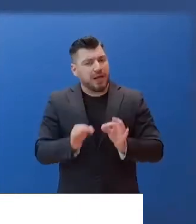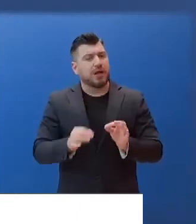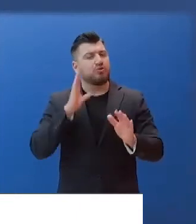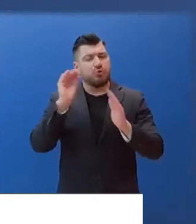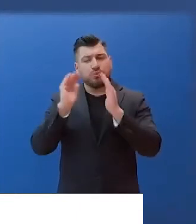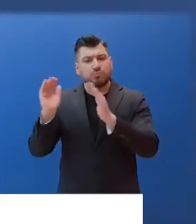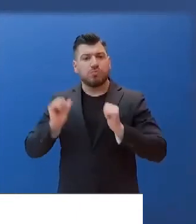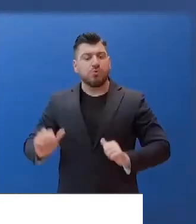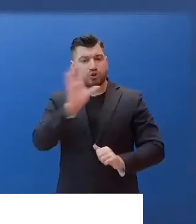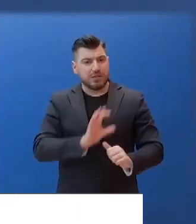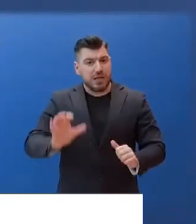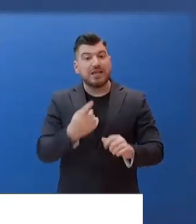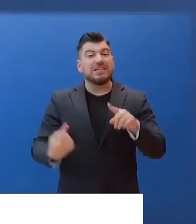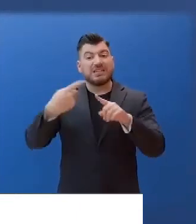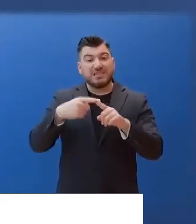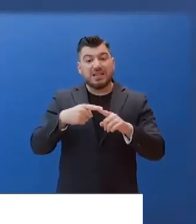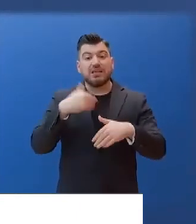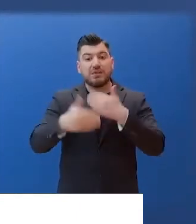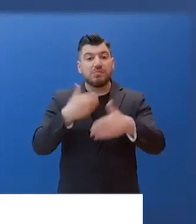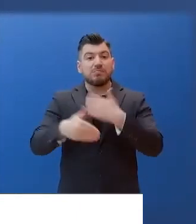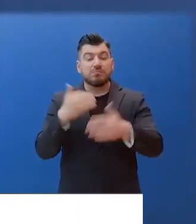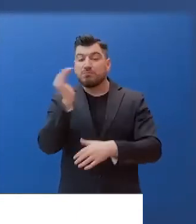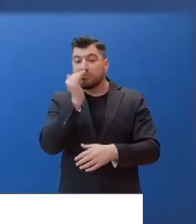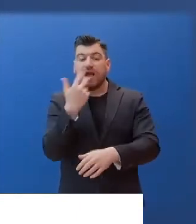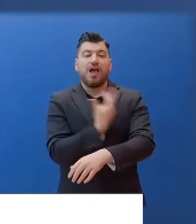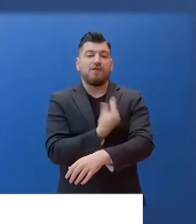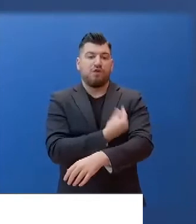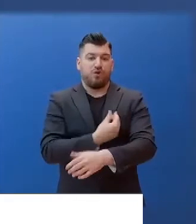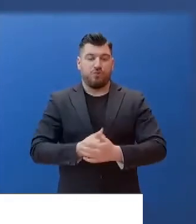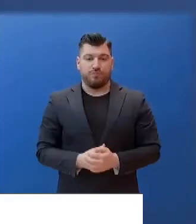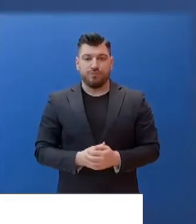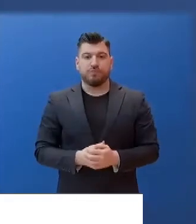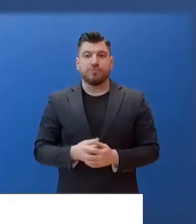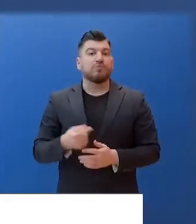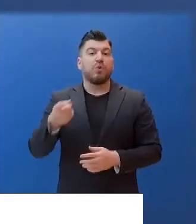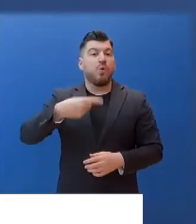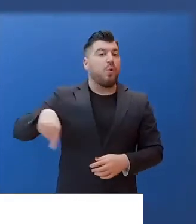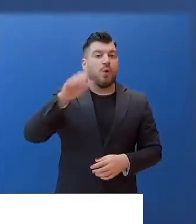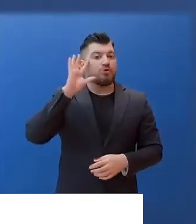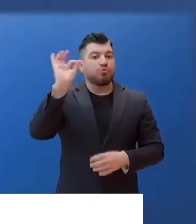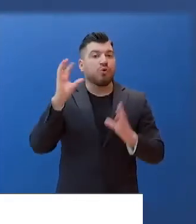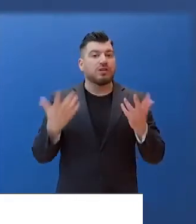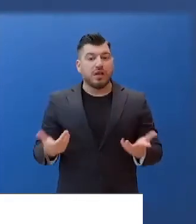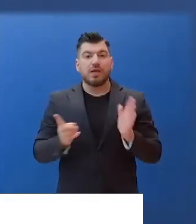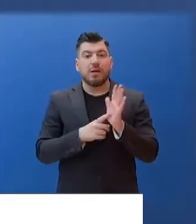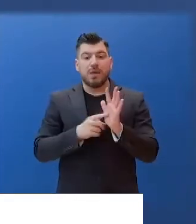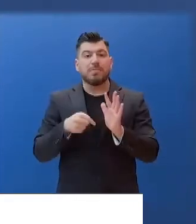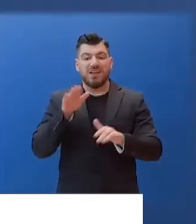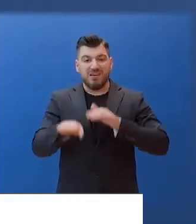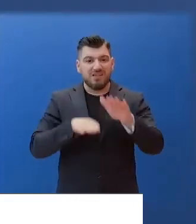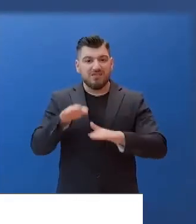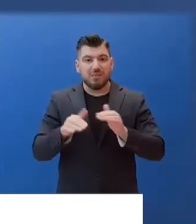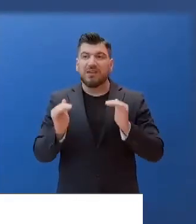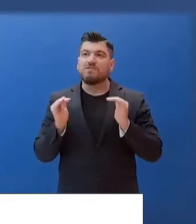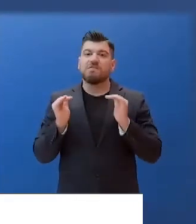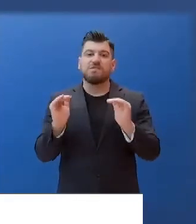πέμπτη στην επιτάχυνση των εμβολιασμών. Κοινός στόχος τώρα είναι να αποδειχθούν στέρεα τα βήματα που κάνουμε, έτσι